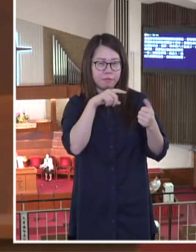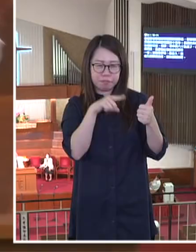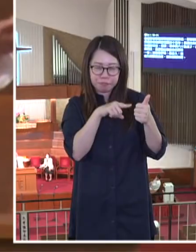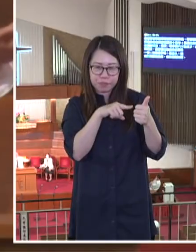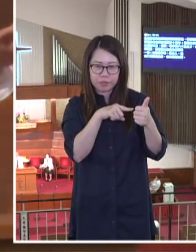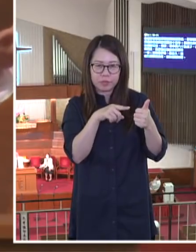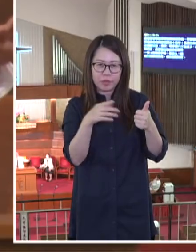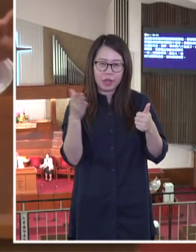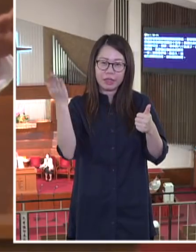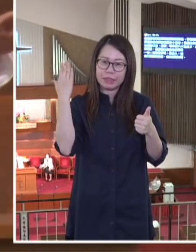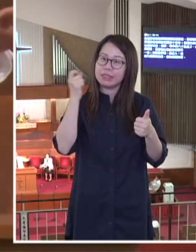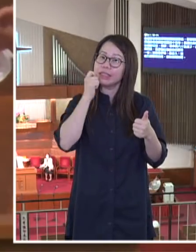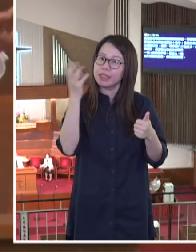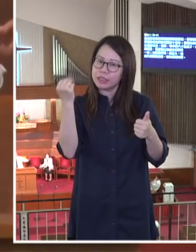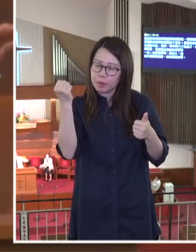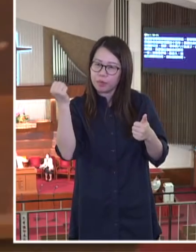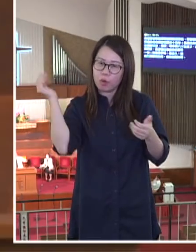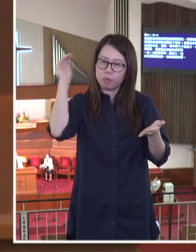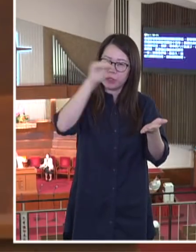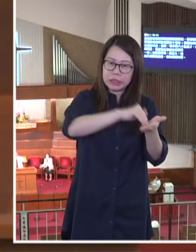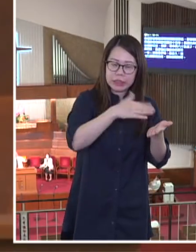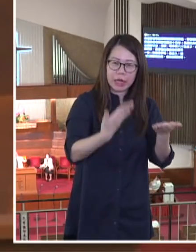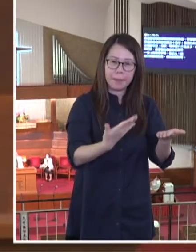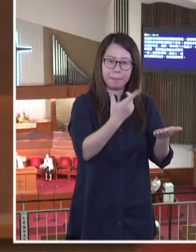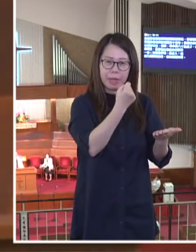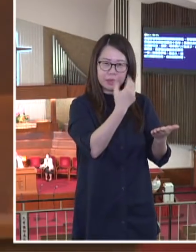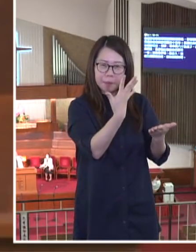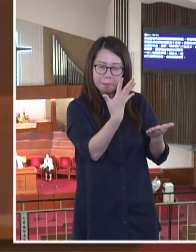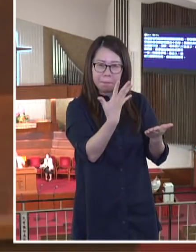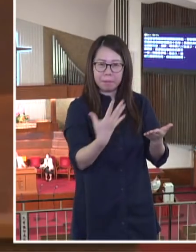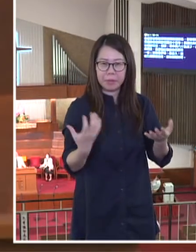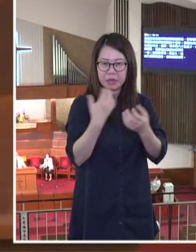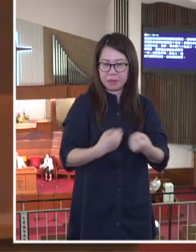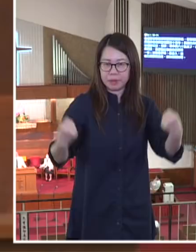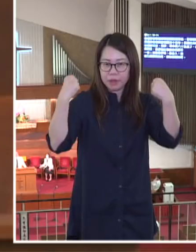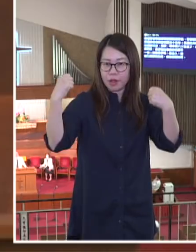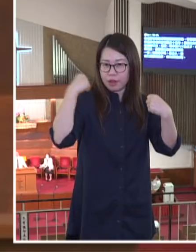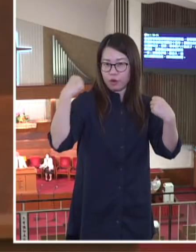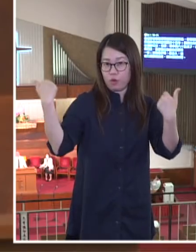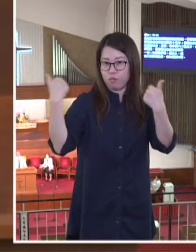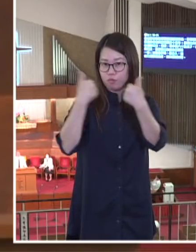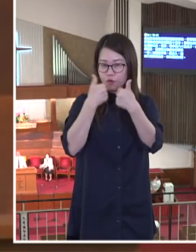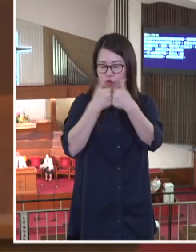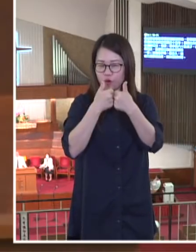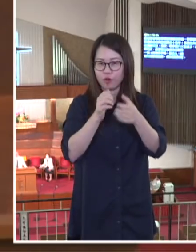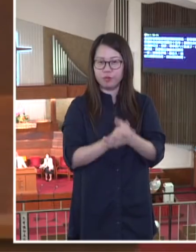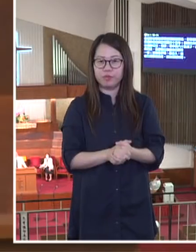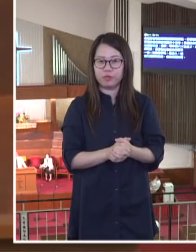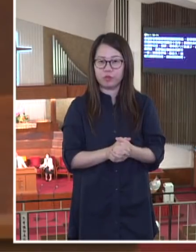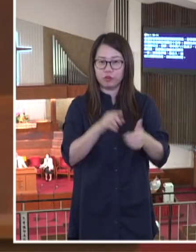我同我40歲嘅我咧，我相信一定爭好遠，但喺呢度話俾我哋知咧，加勒嘅自信咧係